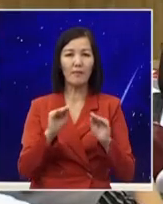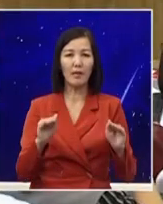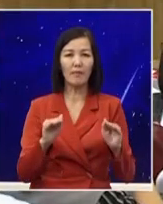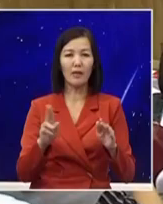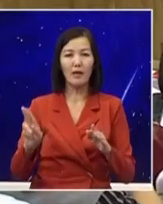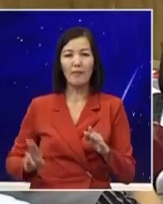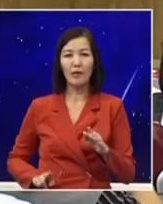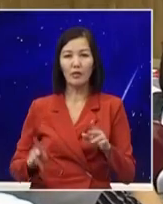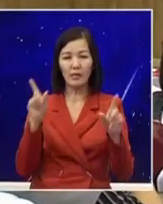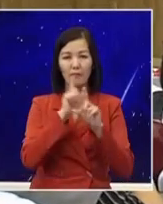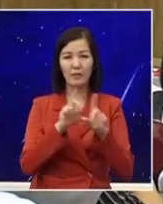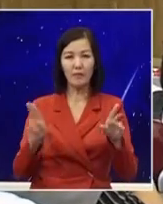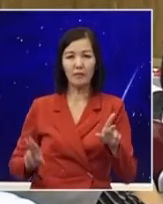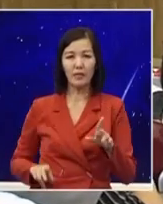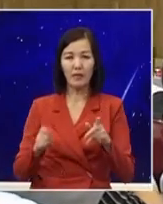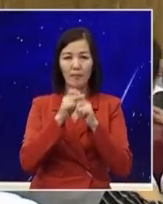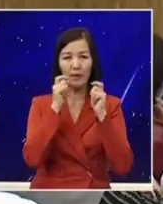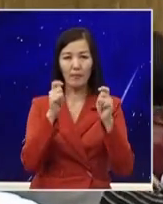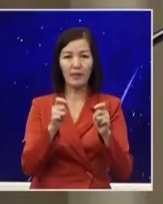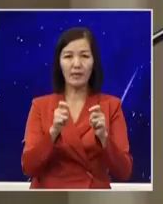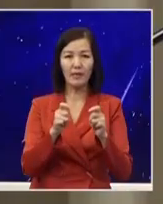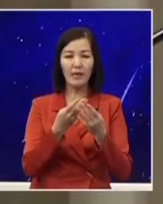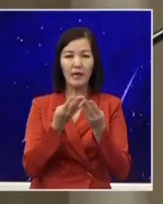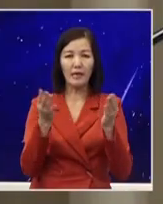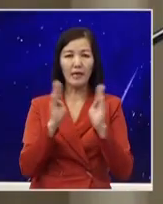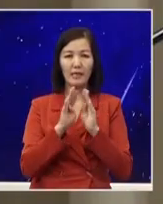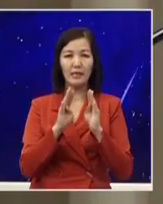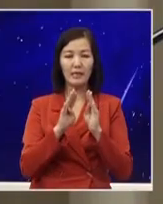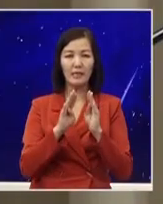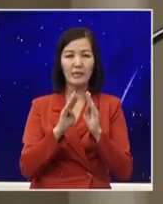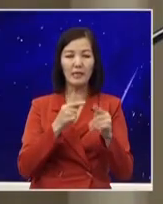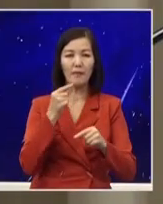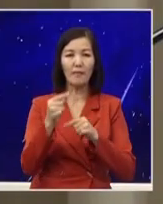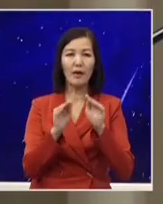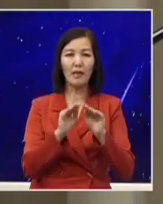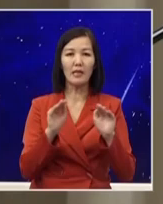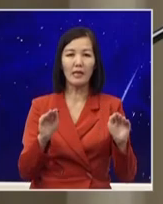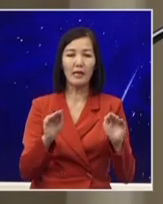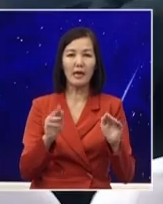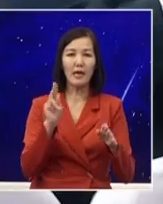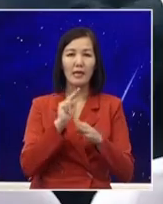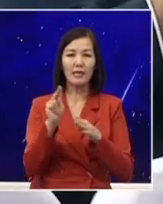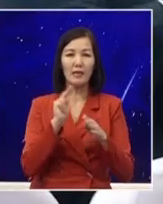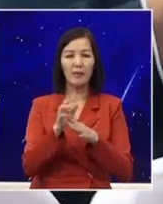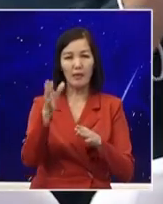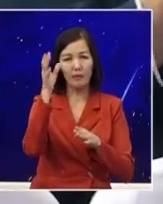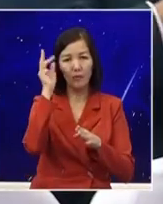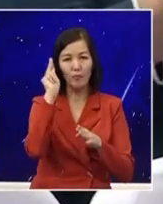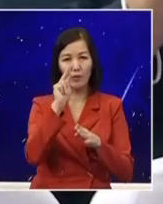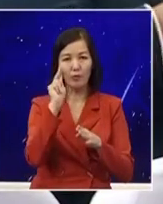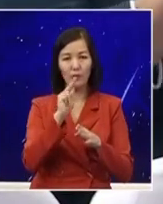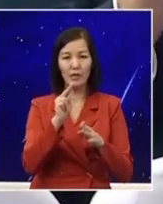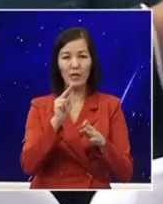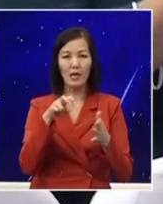балабақша басшылары мен мектеп директорлары марапатталды. Оларға карантин кезінде өскелең ұрпаққа саналы тәрбие, сапалы білім